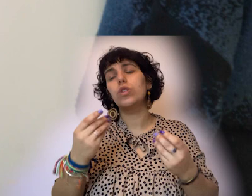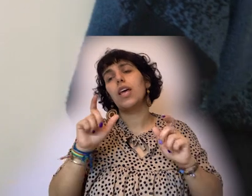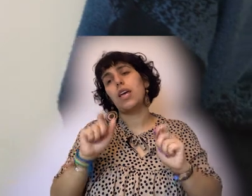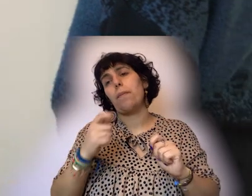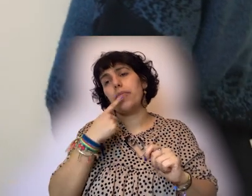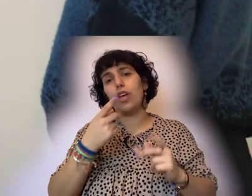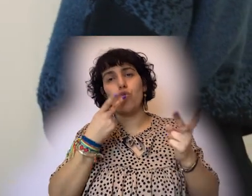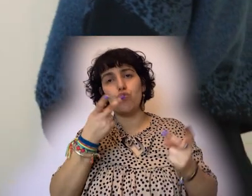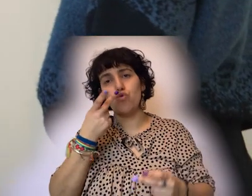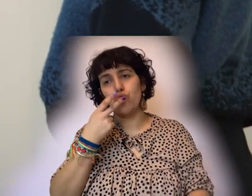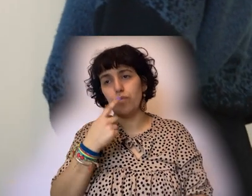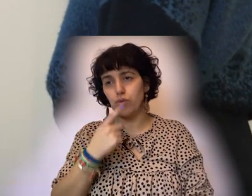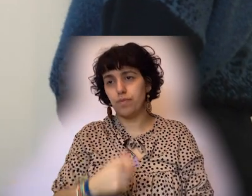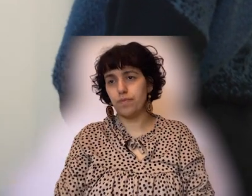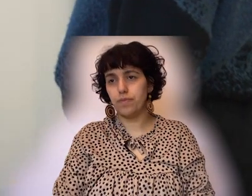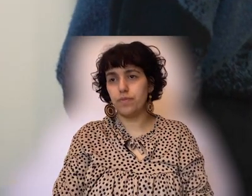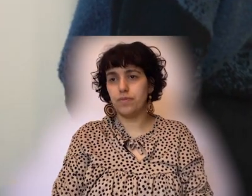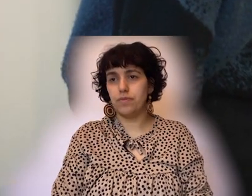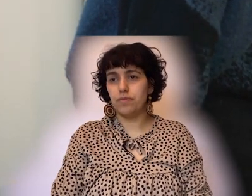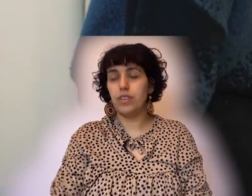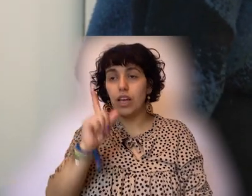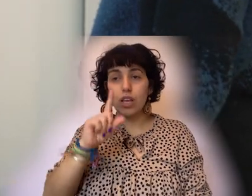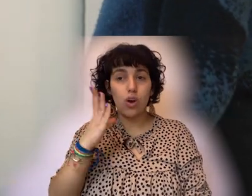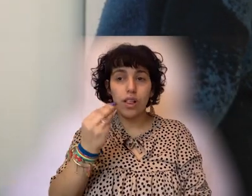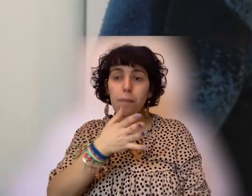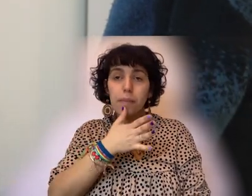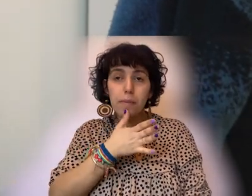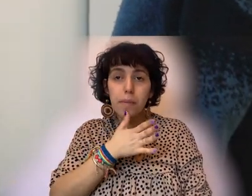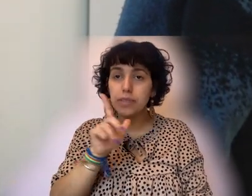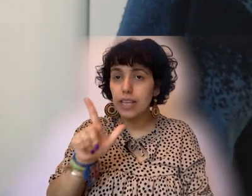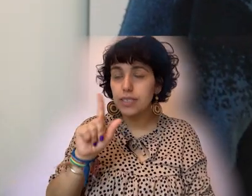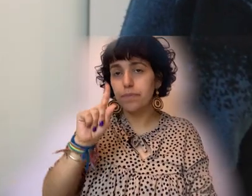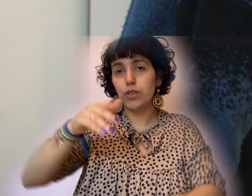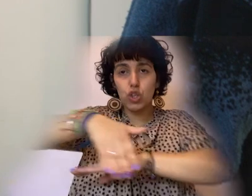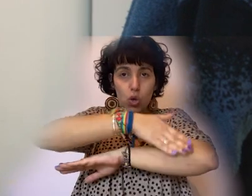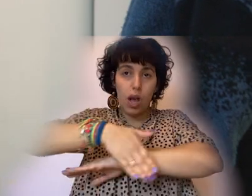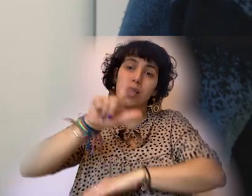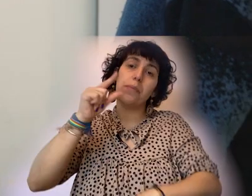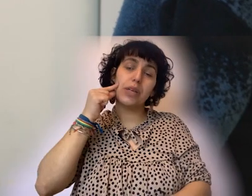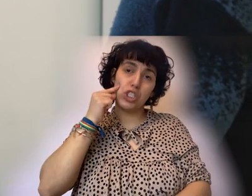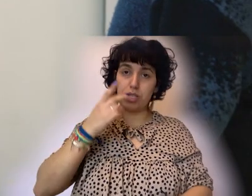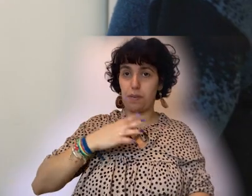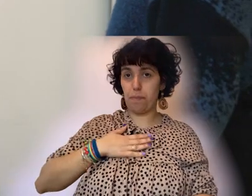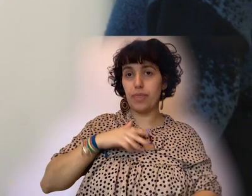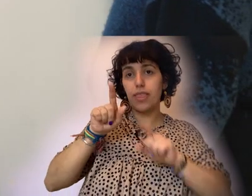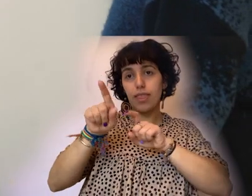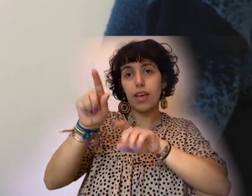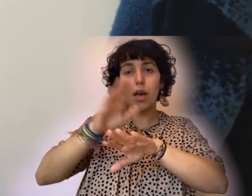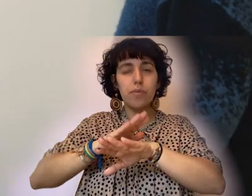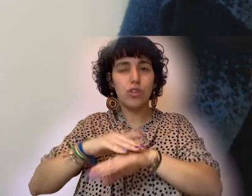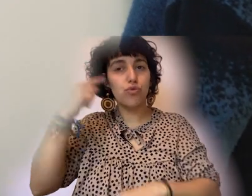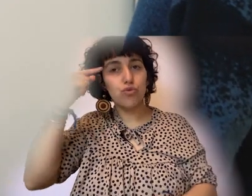Eğer birisini bizi takip ettiğin düşünüyorsak ya da evinize girmek üzereyken birisini arkamızdan geldiğimi düşünüyorsan şimdi